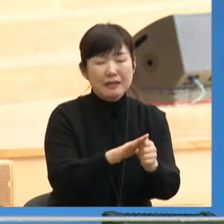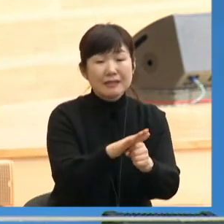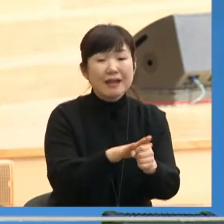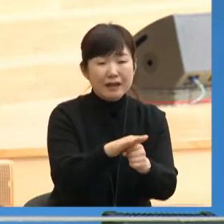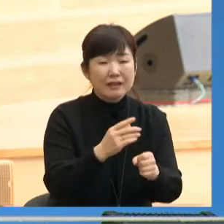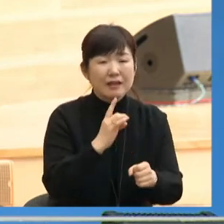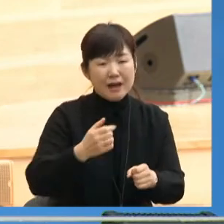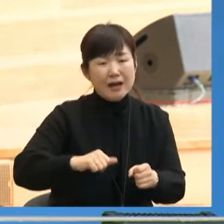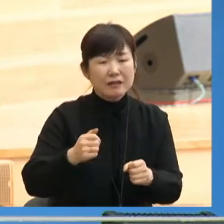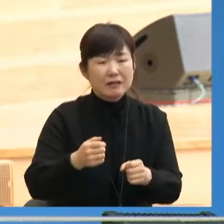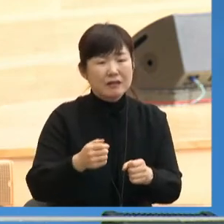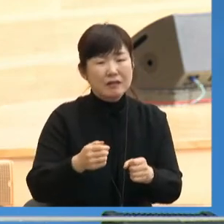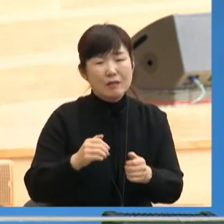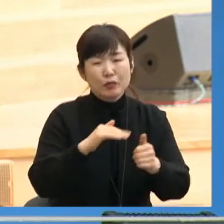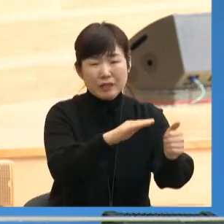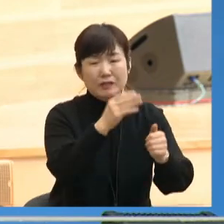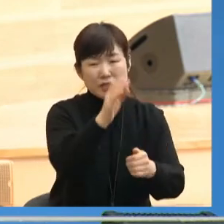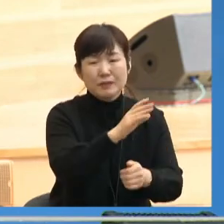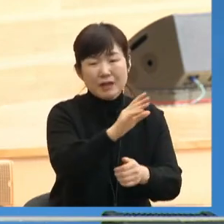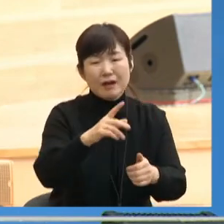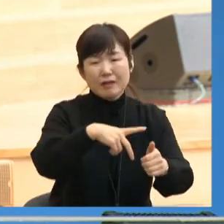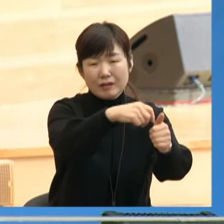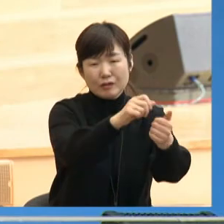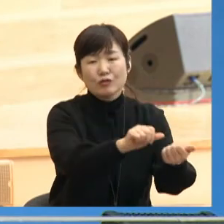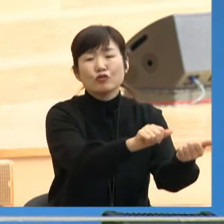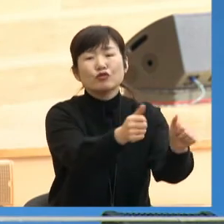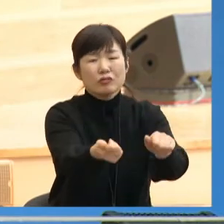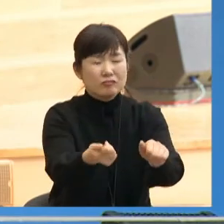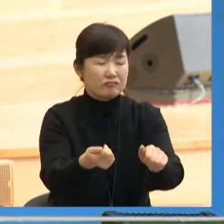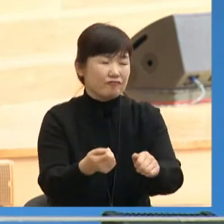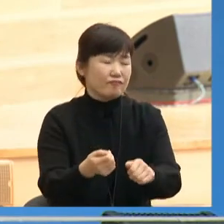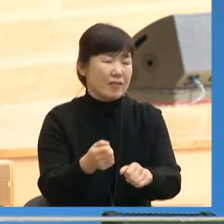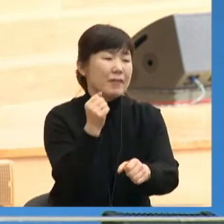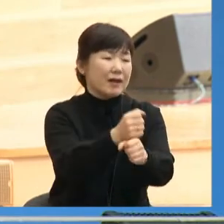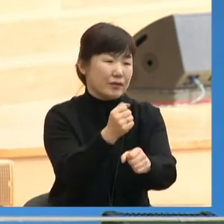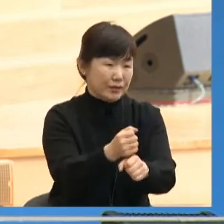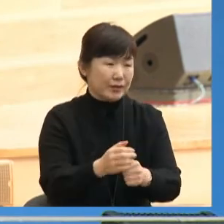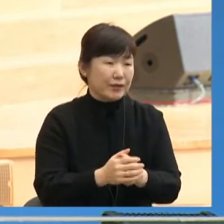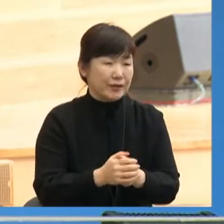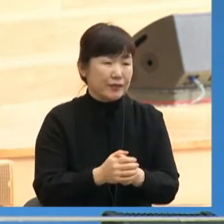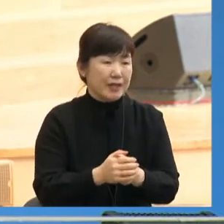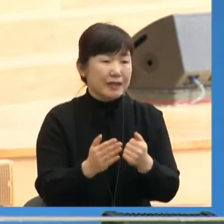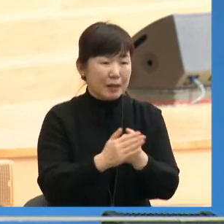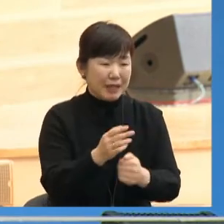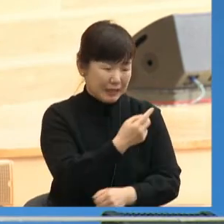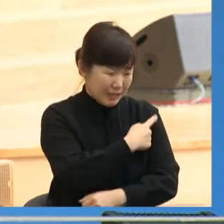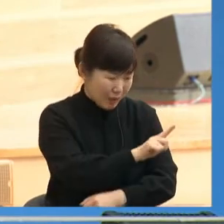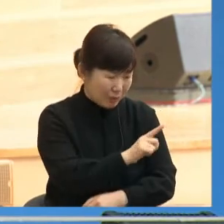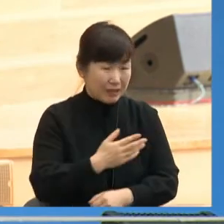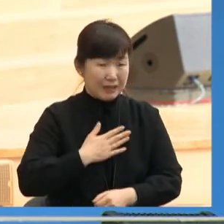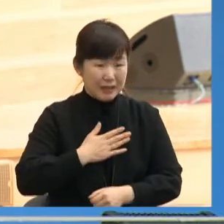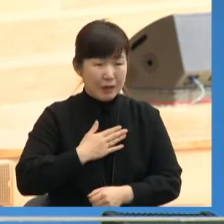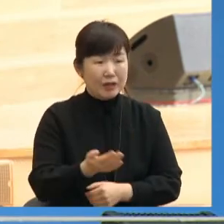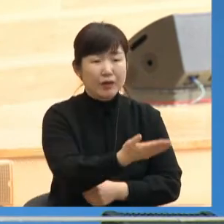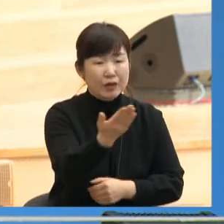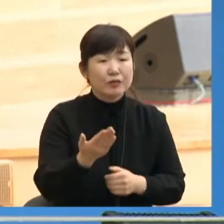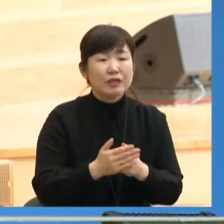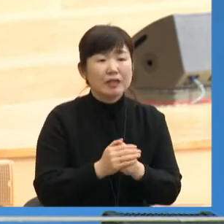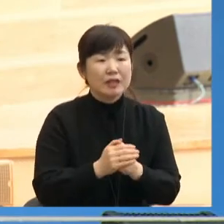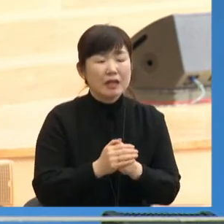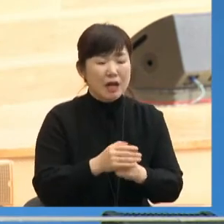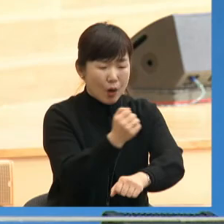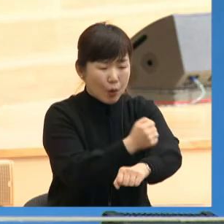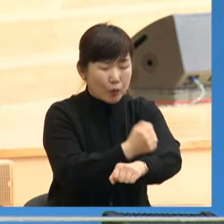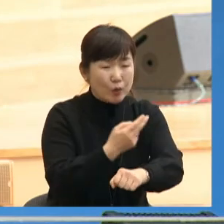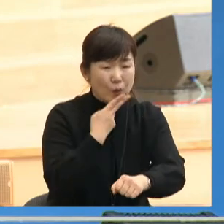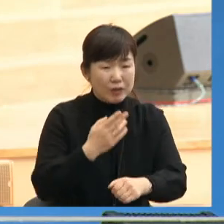그리고 우리를 살리기 위해서 그를 십자가에 죽이셨습니다. 그래서 자격 없는 우리가, 공로 없는